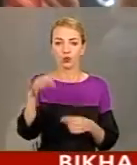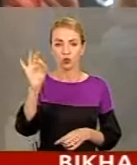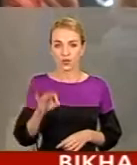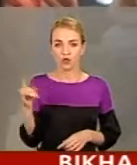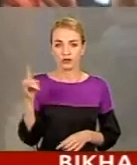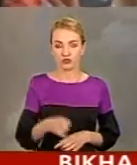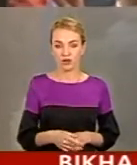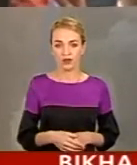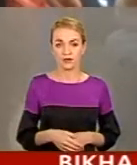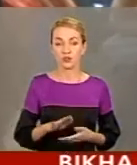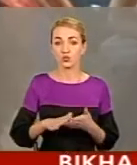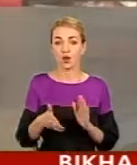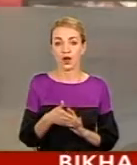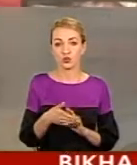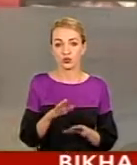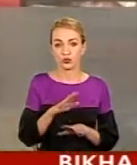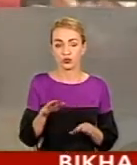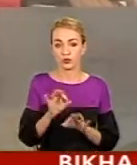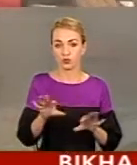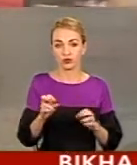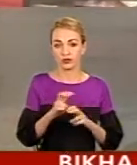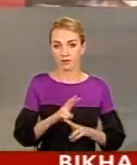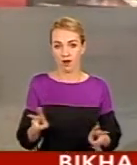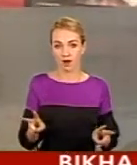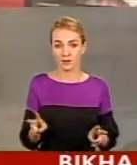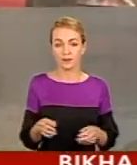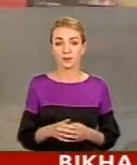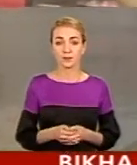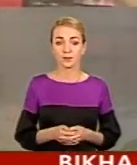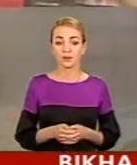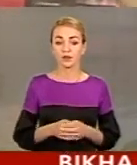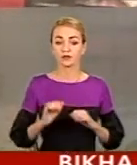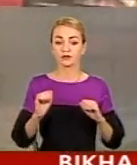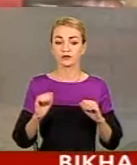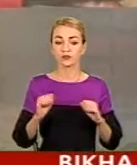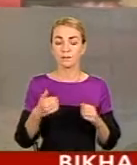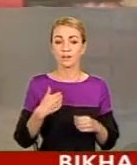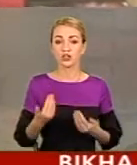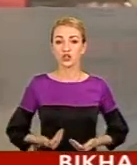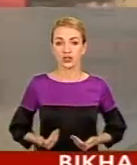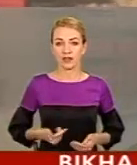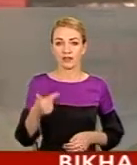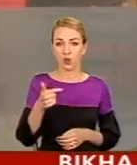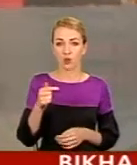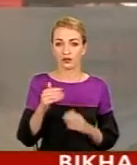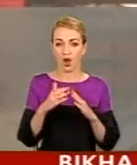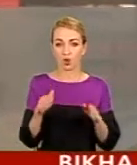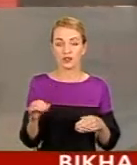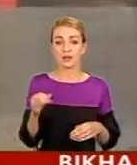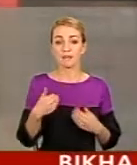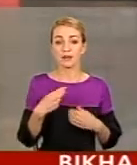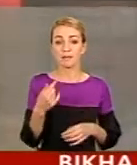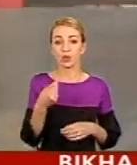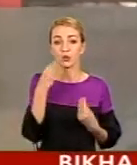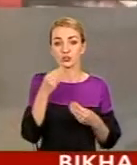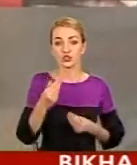приезжайте. Ситуация вообще не озвучивает никак. Мы бы, например, остались у наших друзей здесь. Мы жили в Гёстхаусе, да? И мы бы лучше